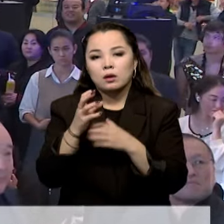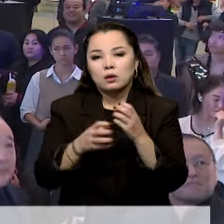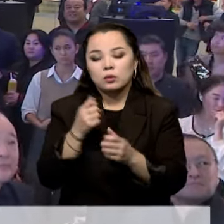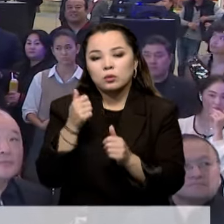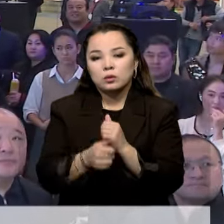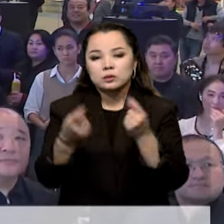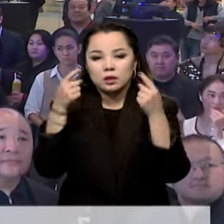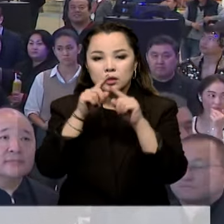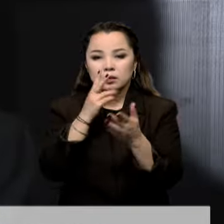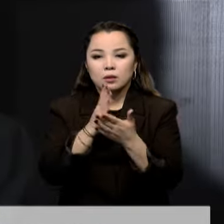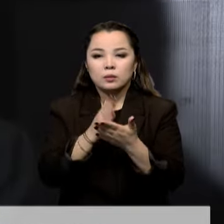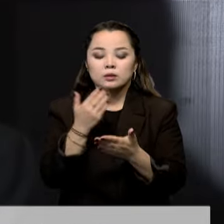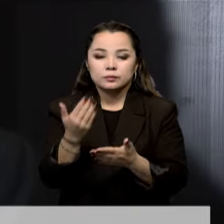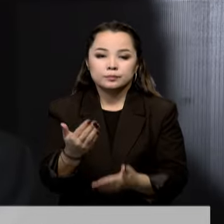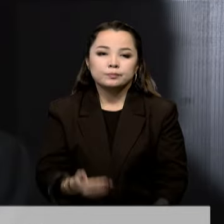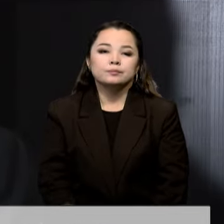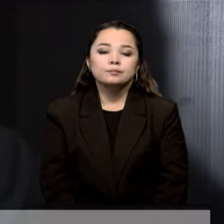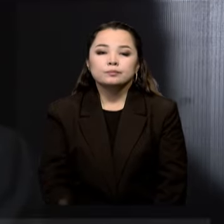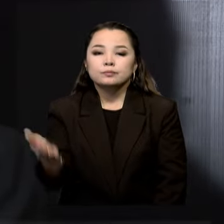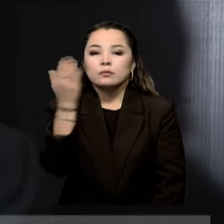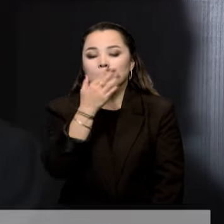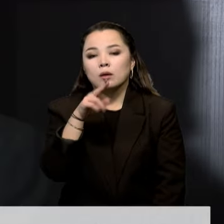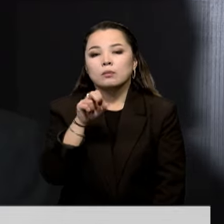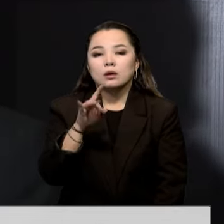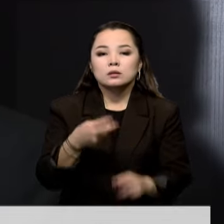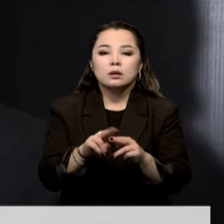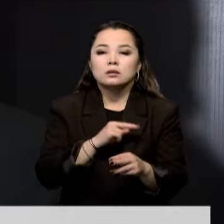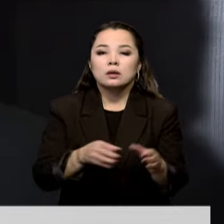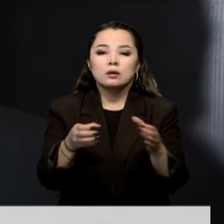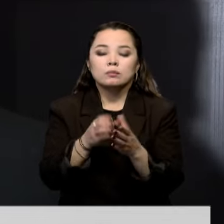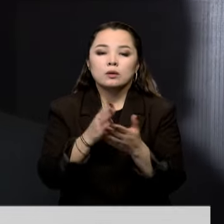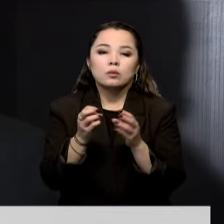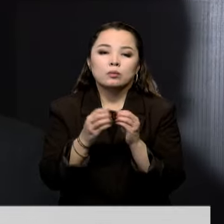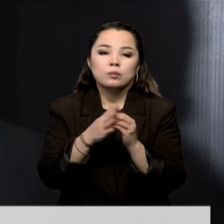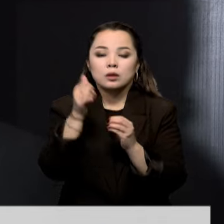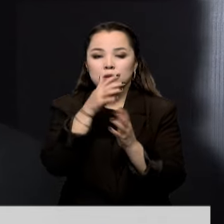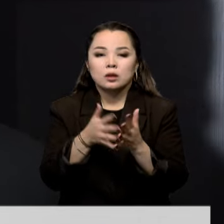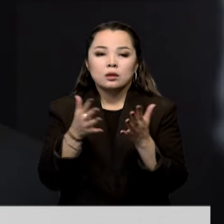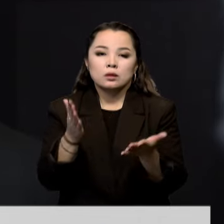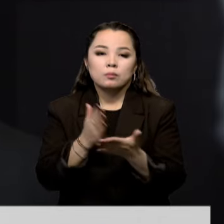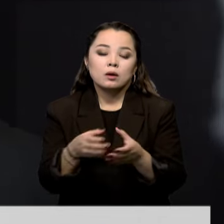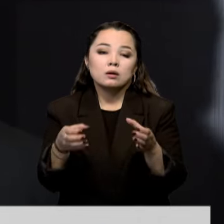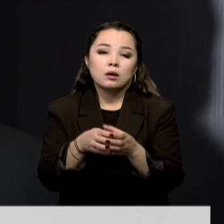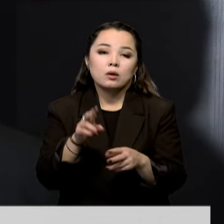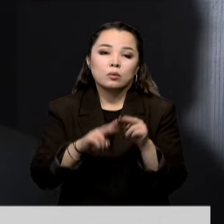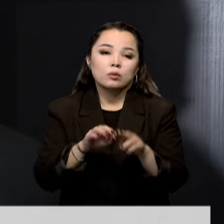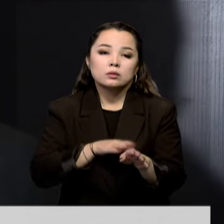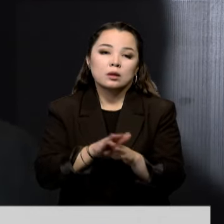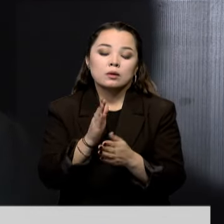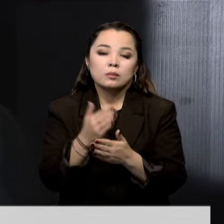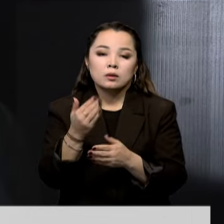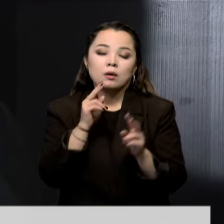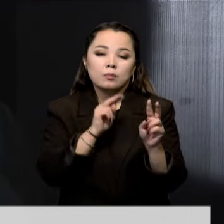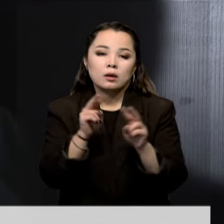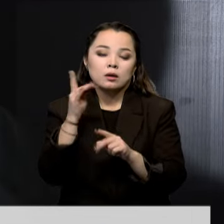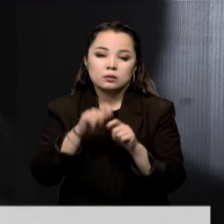ең озық технология. Кинопарк компаниясымен серіктес болғанымызға 15 жылдан асты. Осы компанияны құрылған күннен бастап бақылап